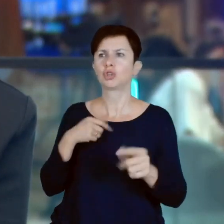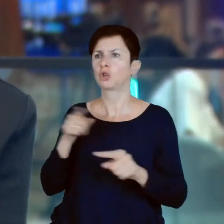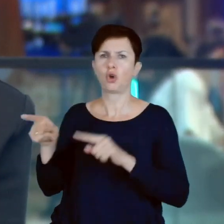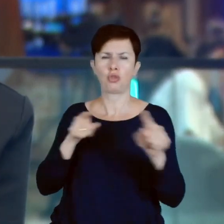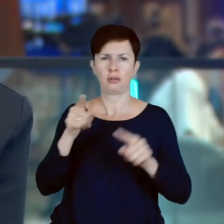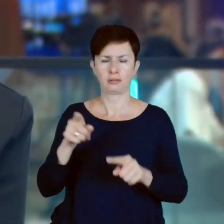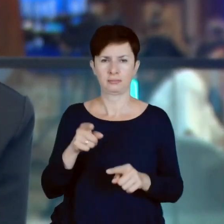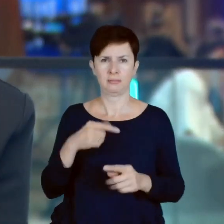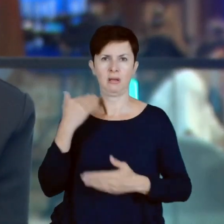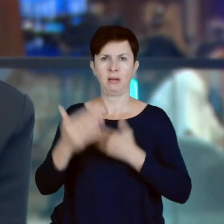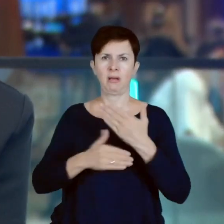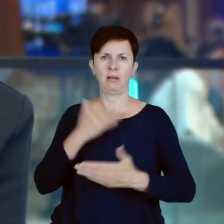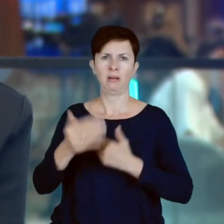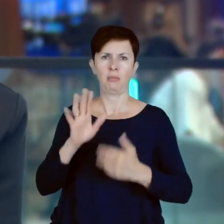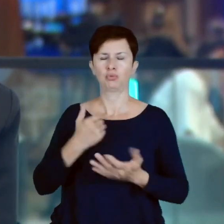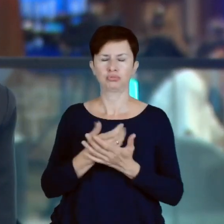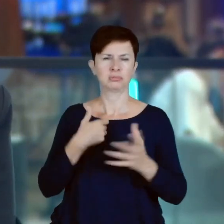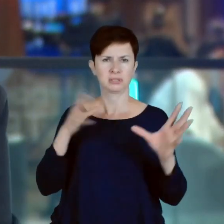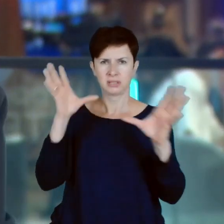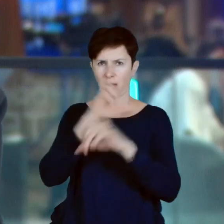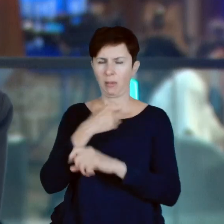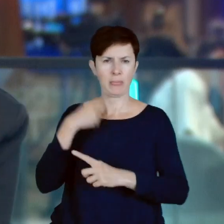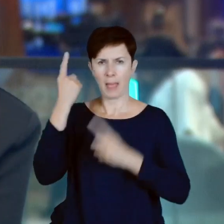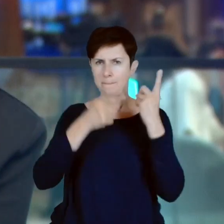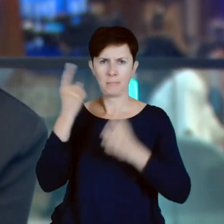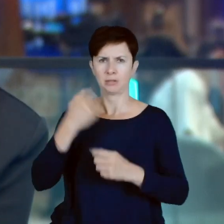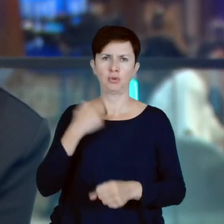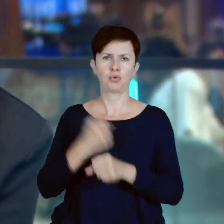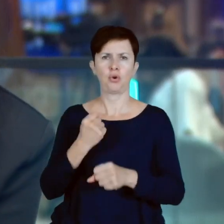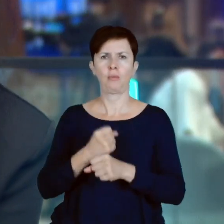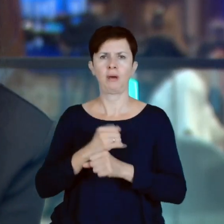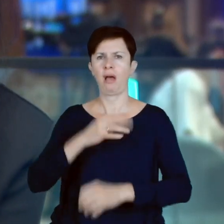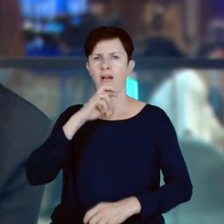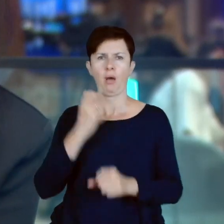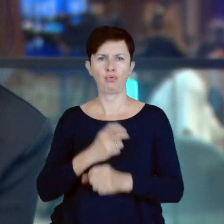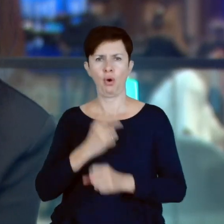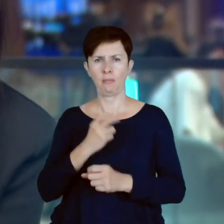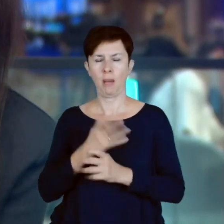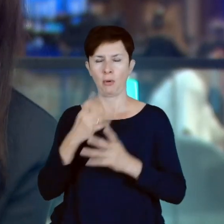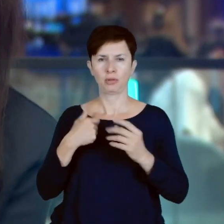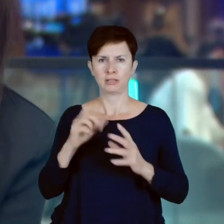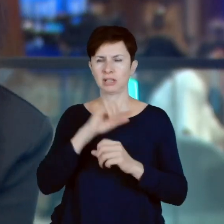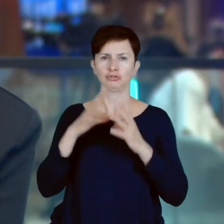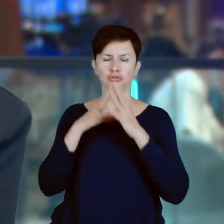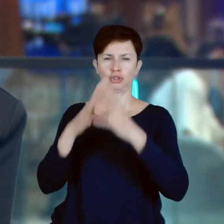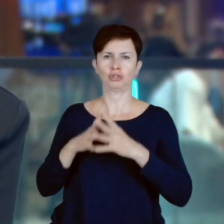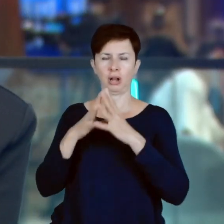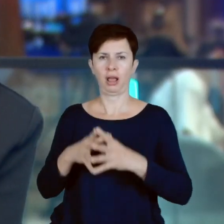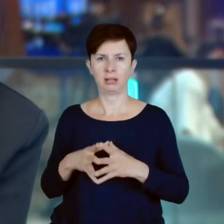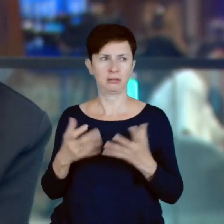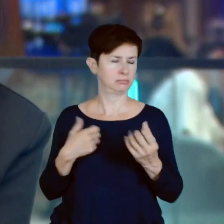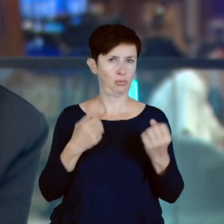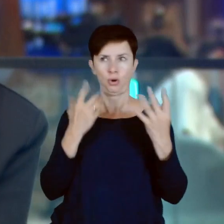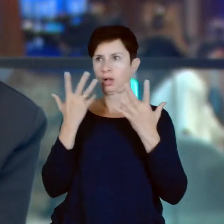One się stają właśnie nawykowe, automatyczne i może się okazać właśnie, że się budzimy 10 lat później, prawda? I się okazało, że wyrobiliśmy